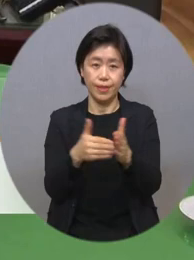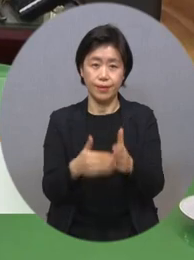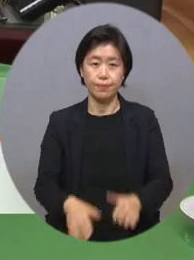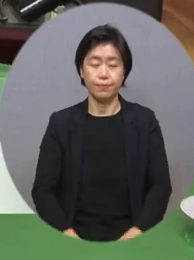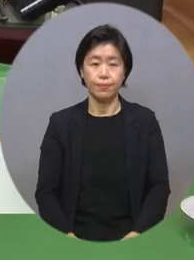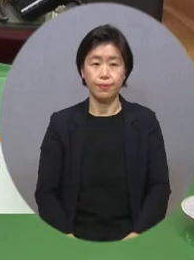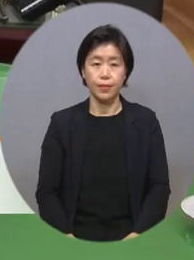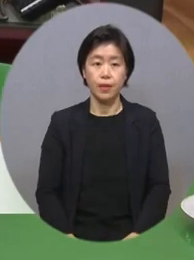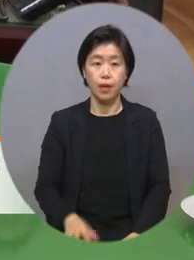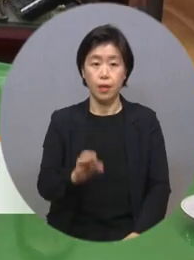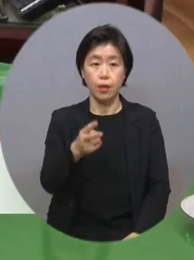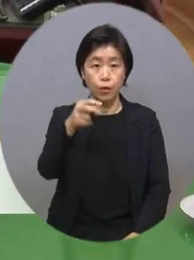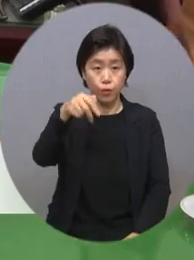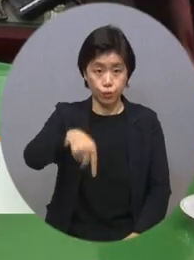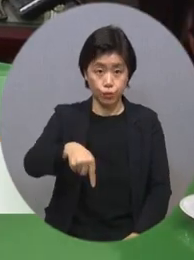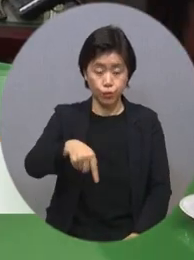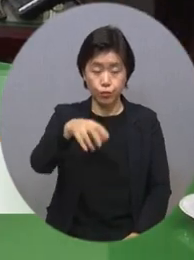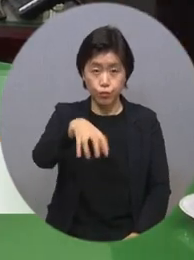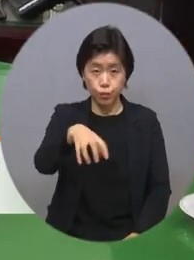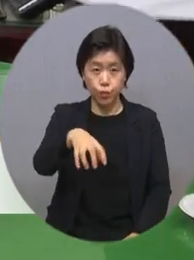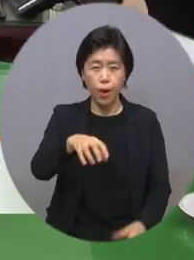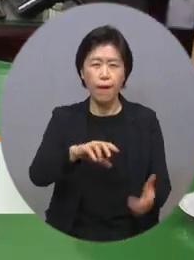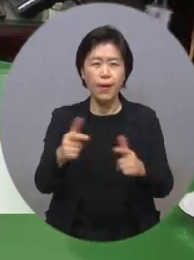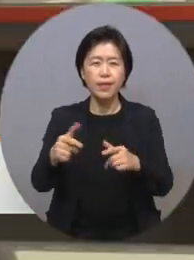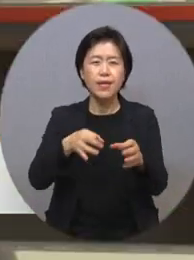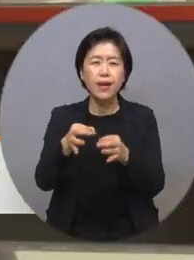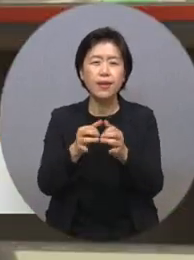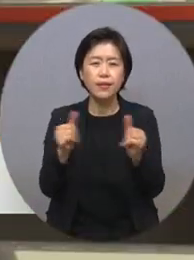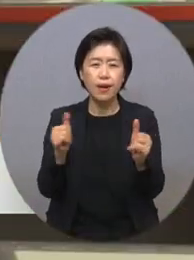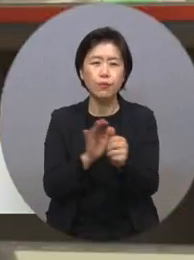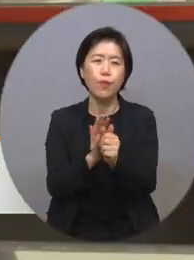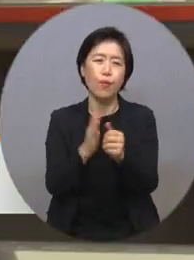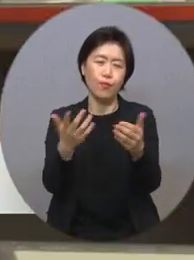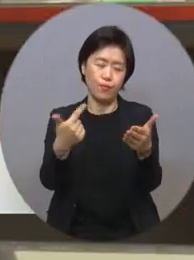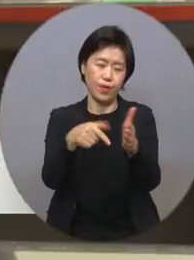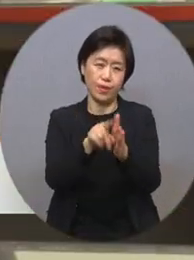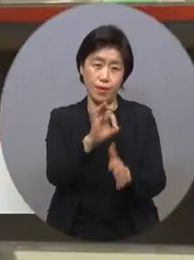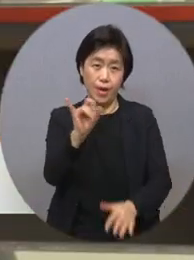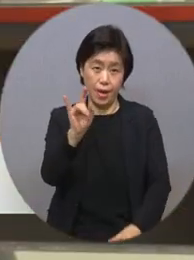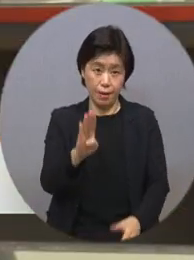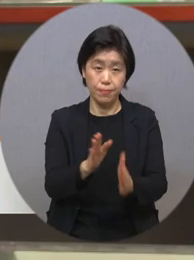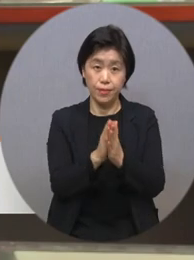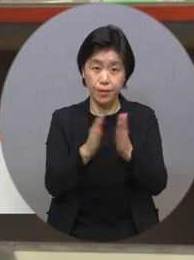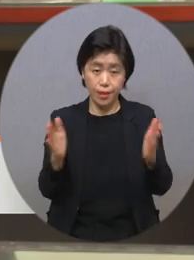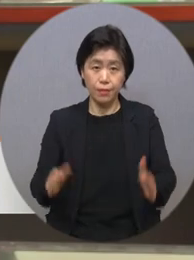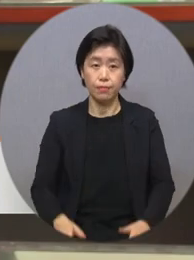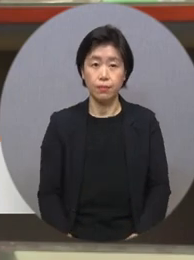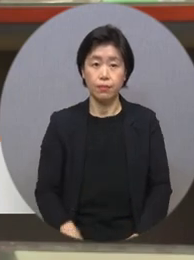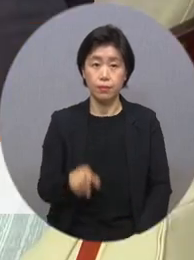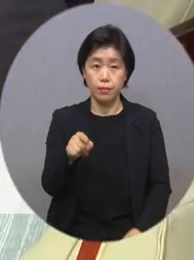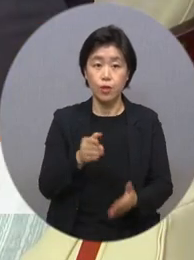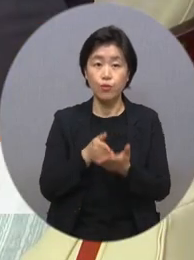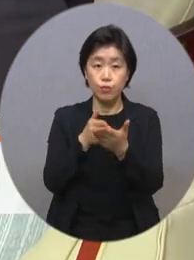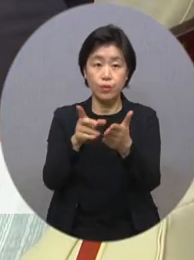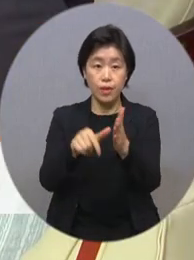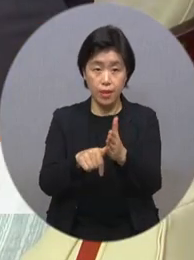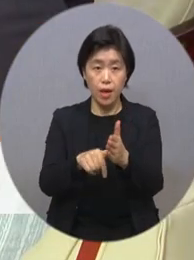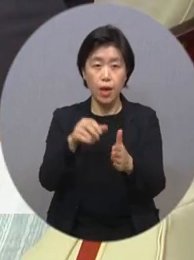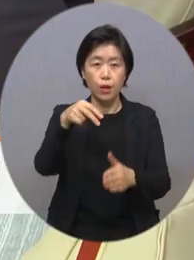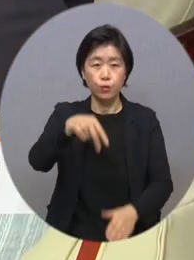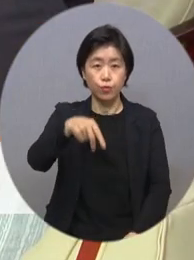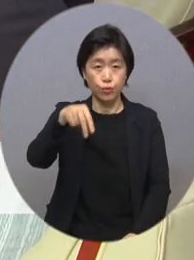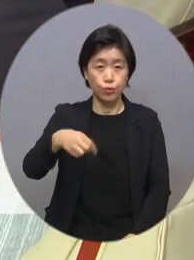소상공인을 돕기 위한 새로운 출발을 약속했습니다. 싱싱 여수 먹개비는 주문 수수료가